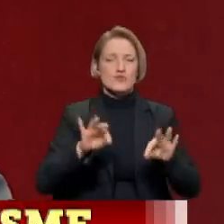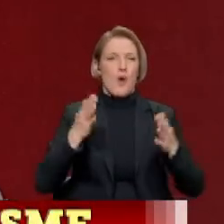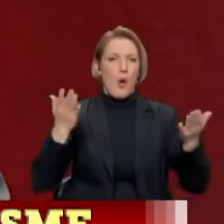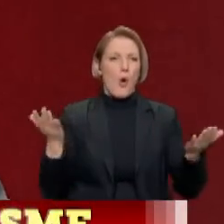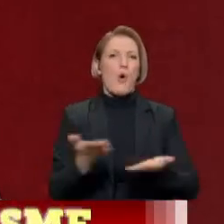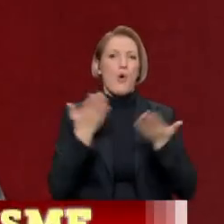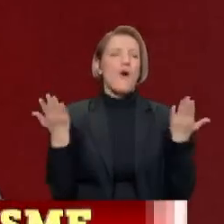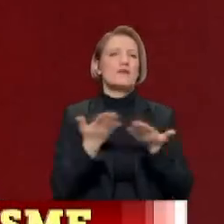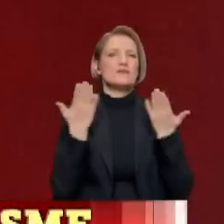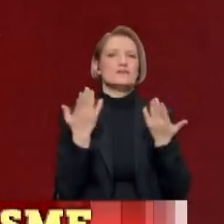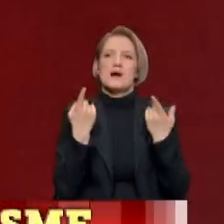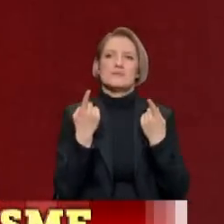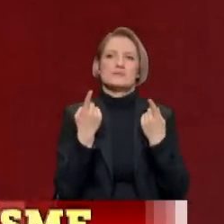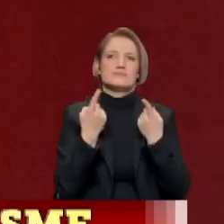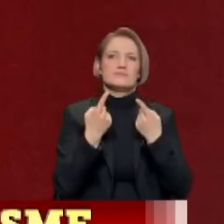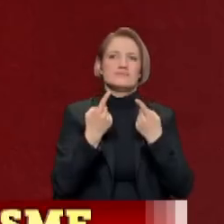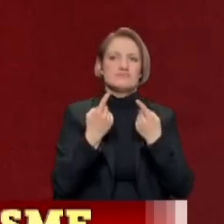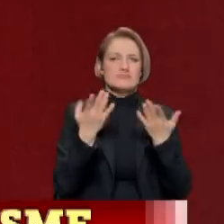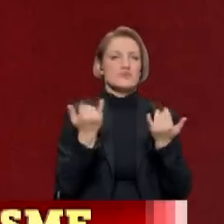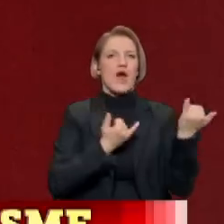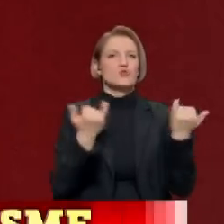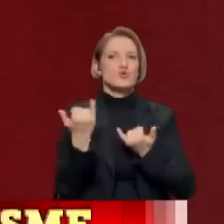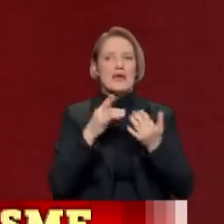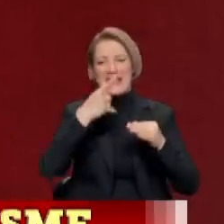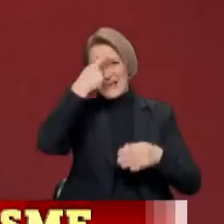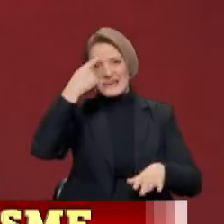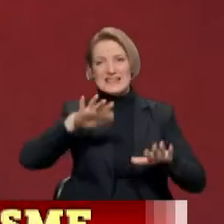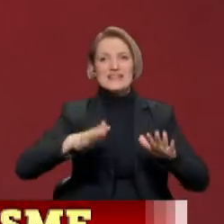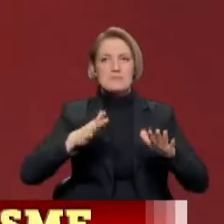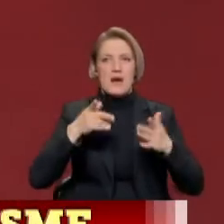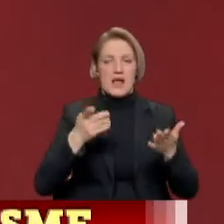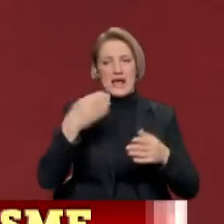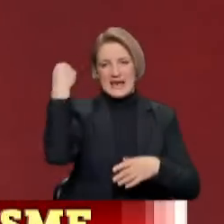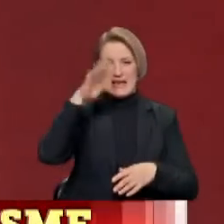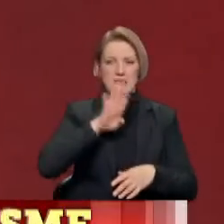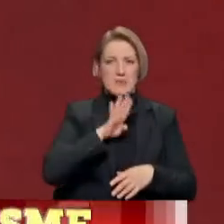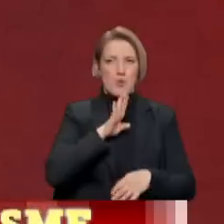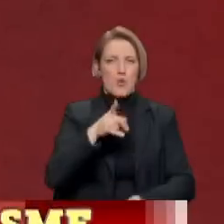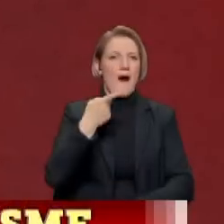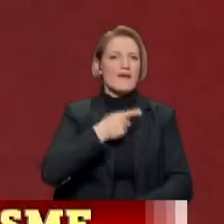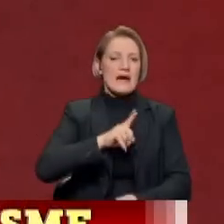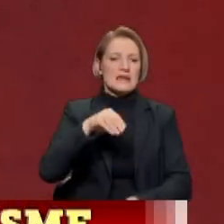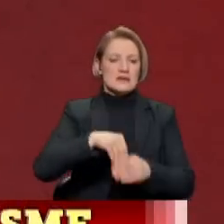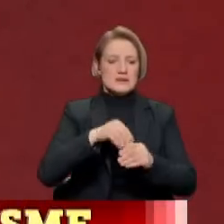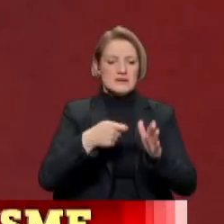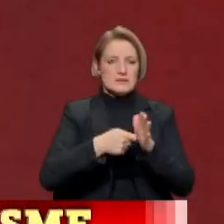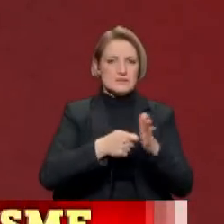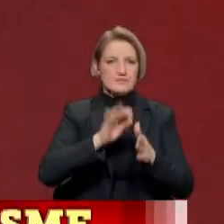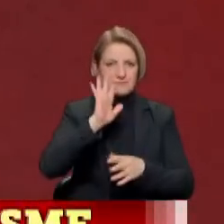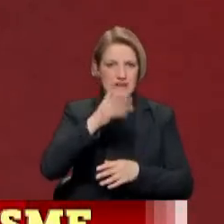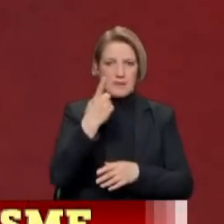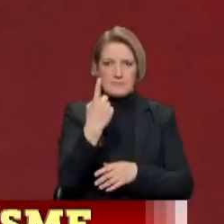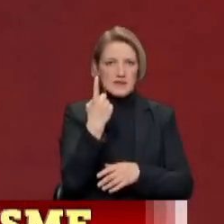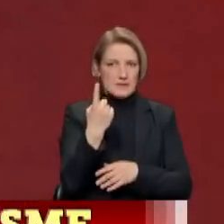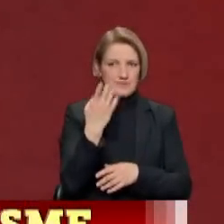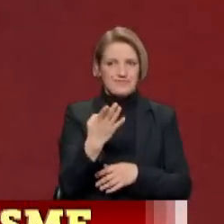kadar tabii uç şeyleri tartışıyoruz ki. Çünkü bunlar ihtimal dahilinde. Evet, maalesef. Ve Ekrem İmamoğlu ve adaylık için ismi geçenlerden